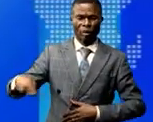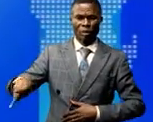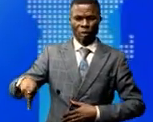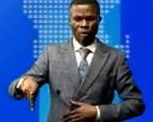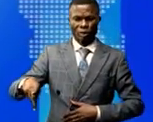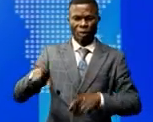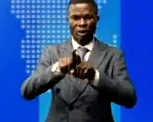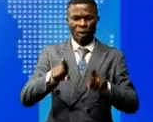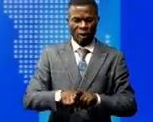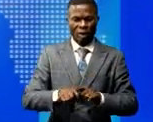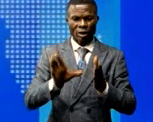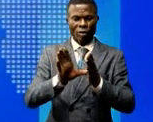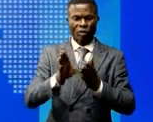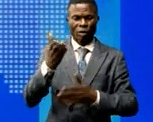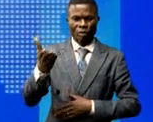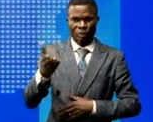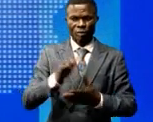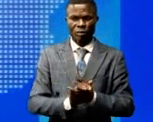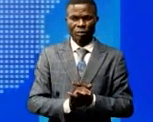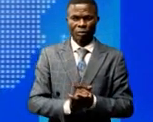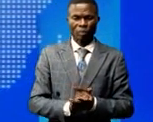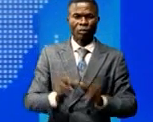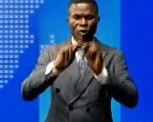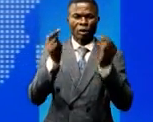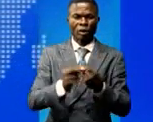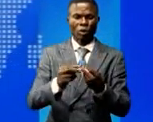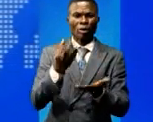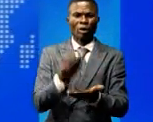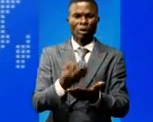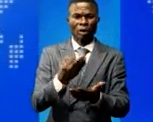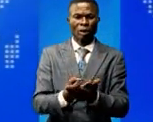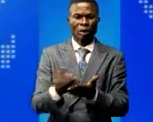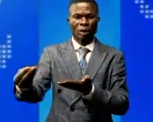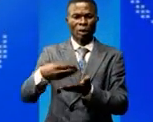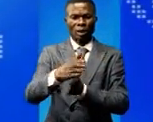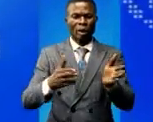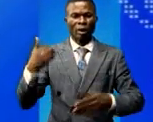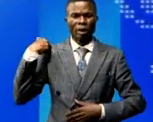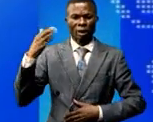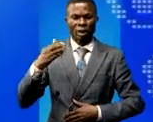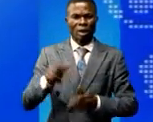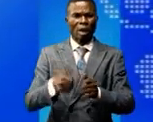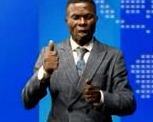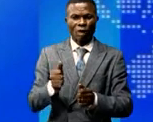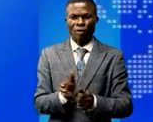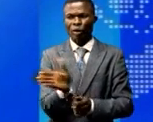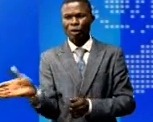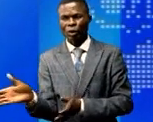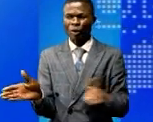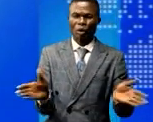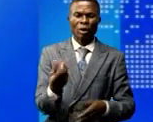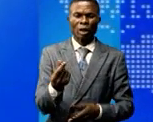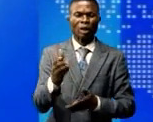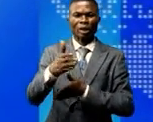de Blaise Bokoka. Les régies financières sont appelées à mobiliser les recettes et éviter les coulages afin de permettre à la